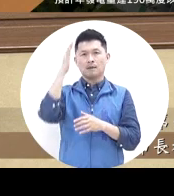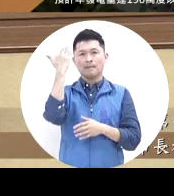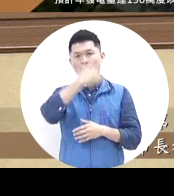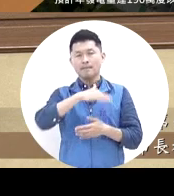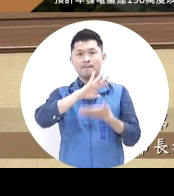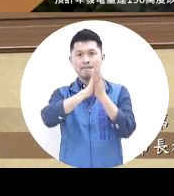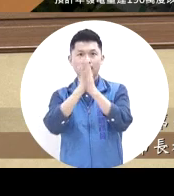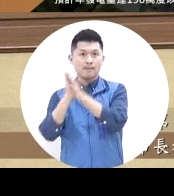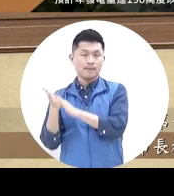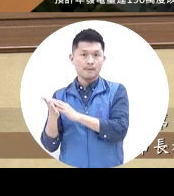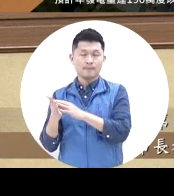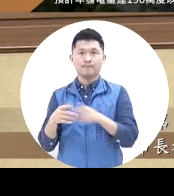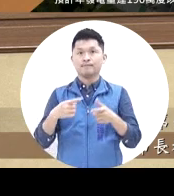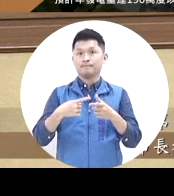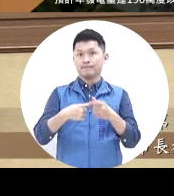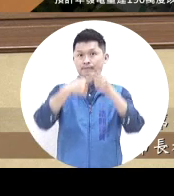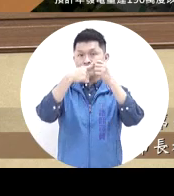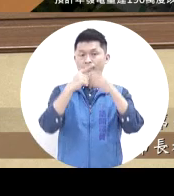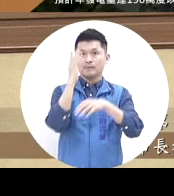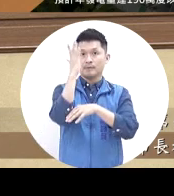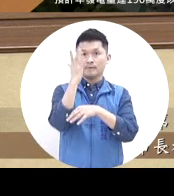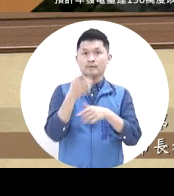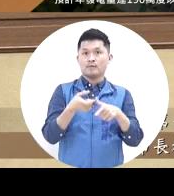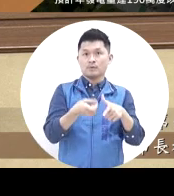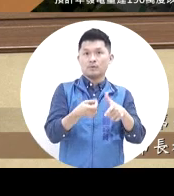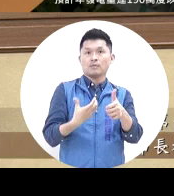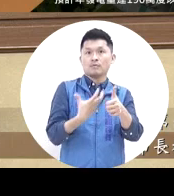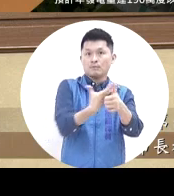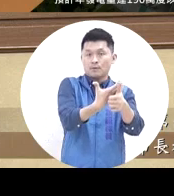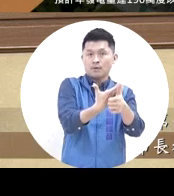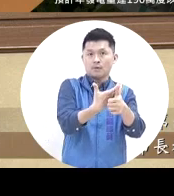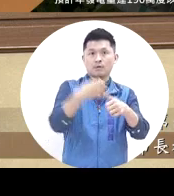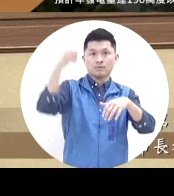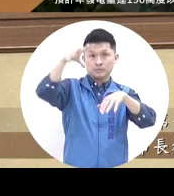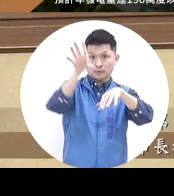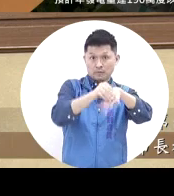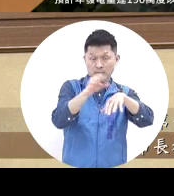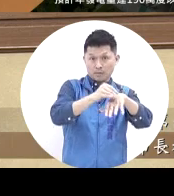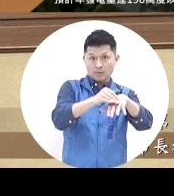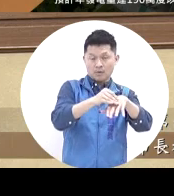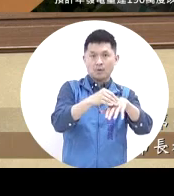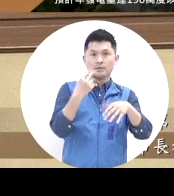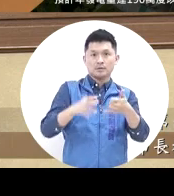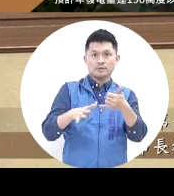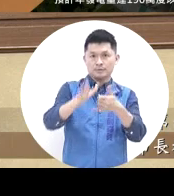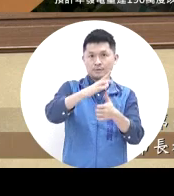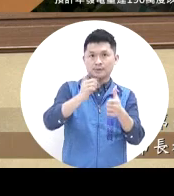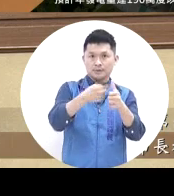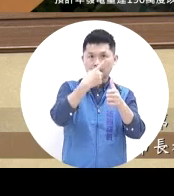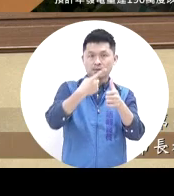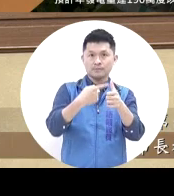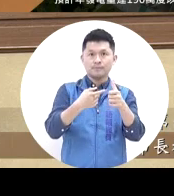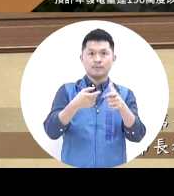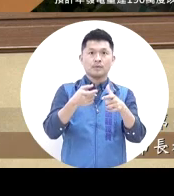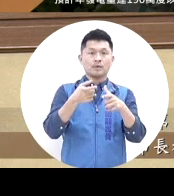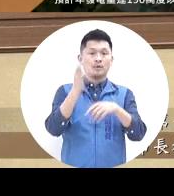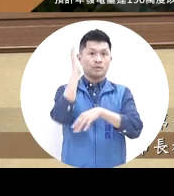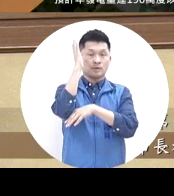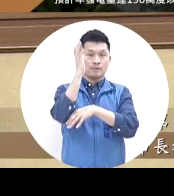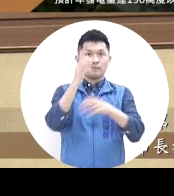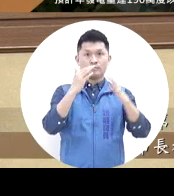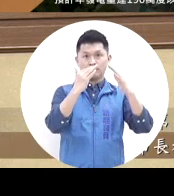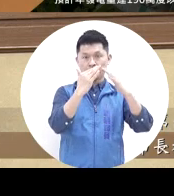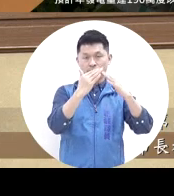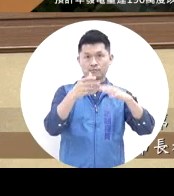办理公有暗场标注设置太阳光电的县市，也是全台第一个在公有建筑上导入公民电